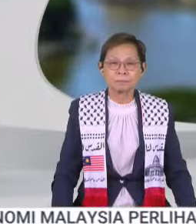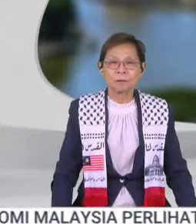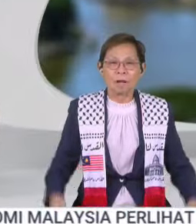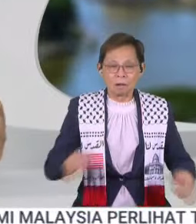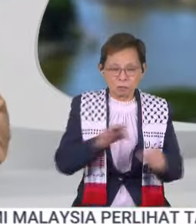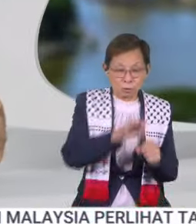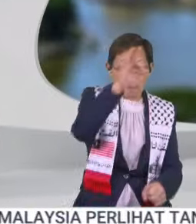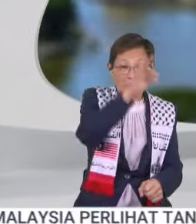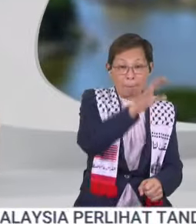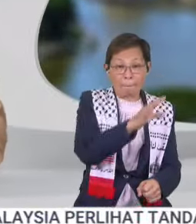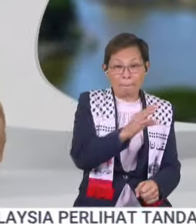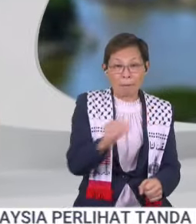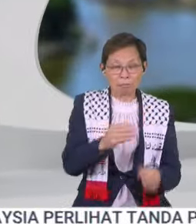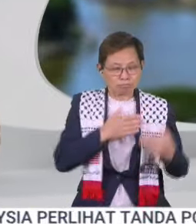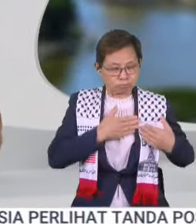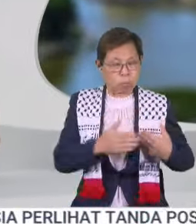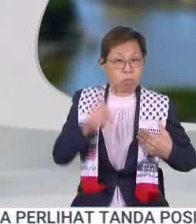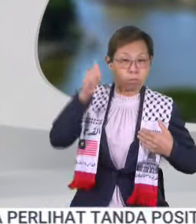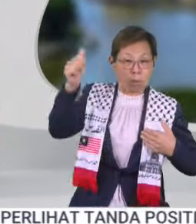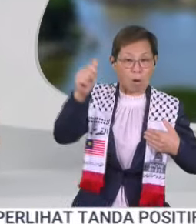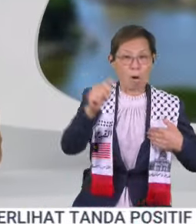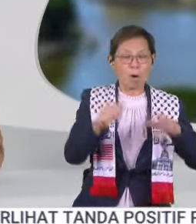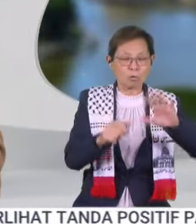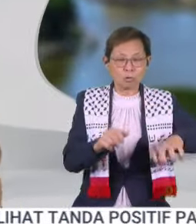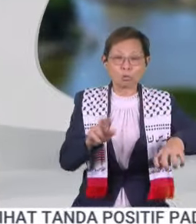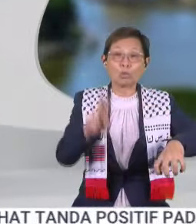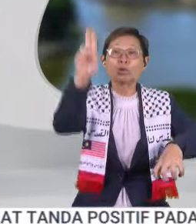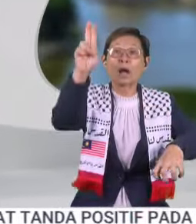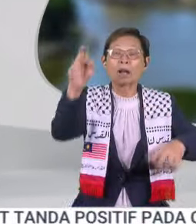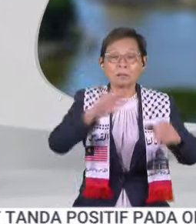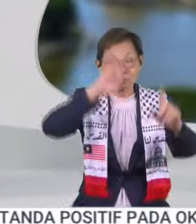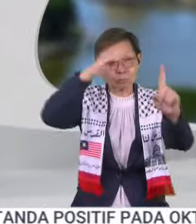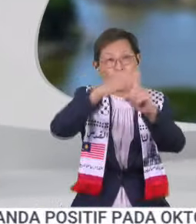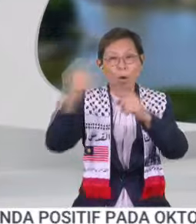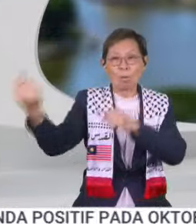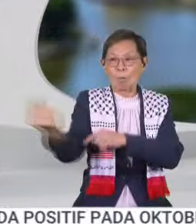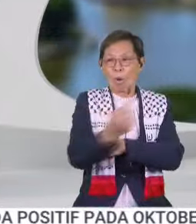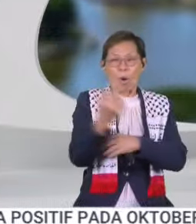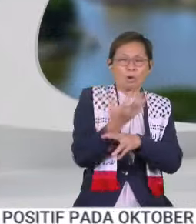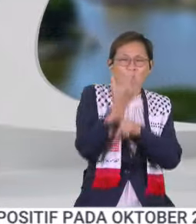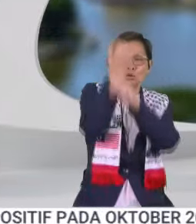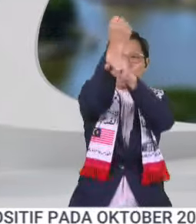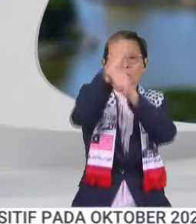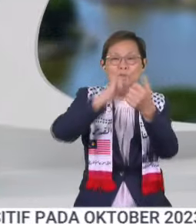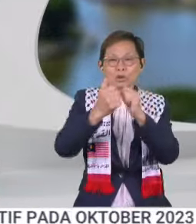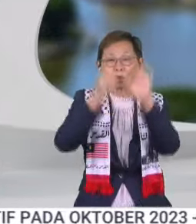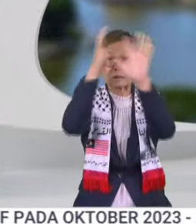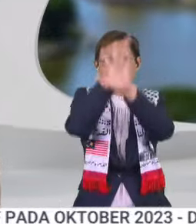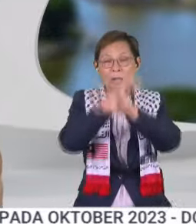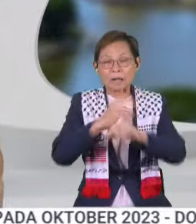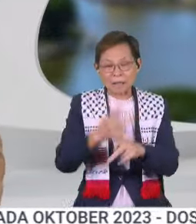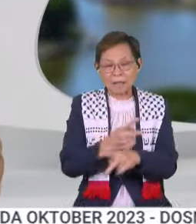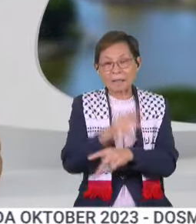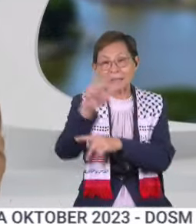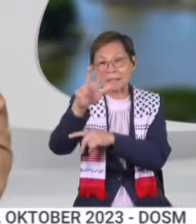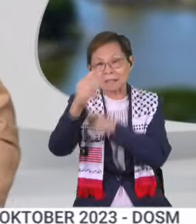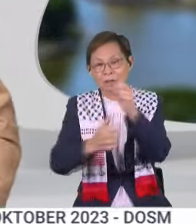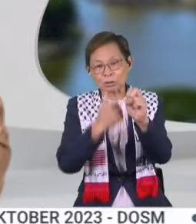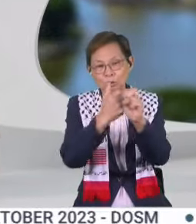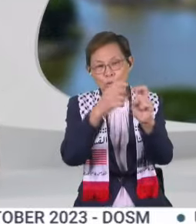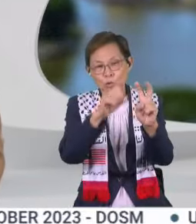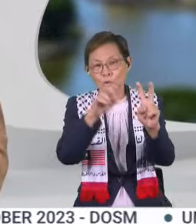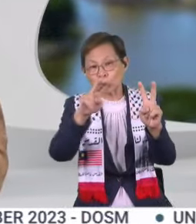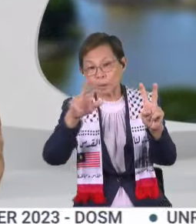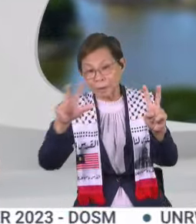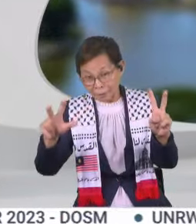Berbekalkan semangat dan komitmen tinggi, Zon Utara dengan sasaran untuk tampil sebagai juara sukan Sarawak Susar edisi ketiga